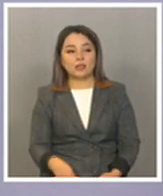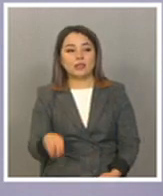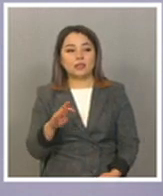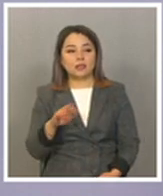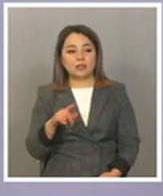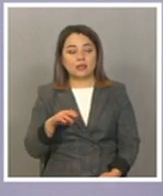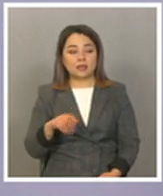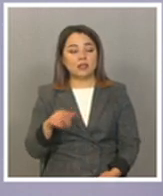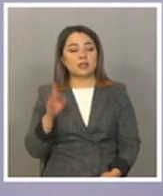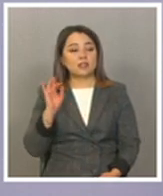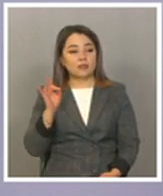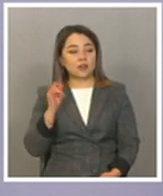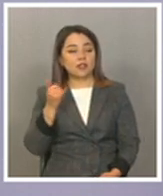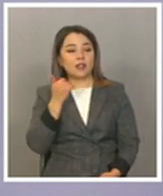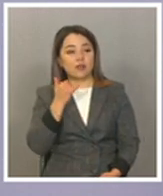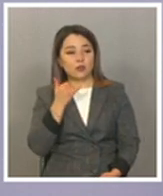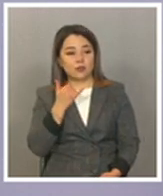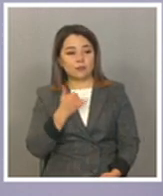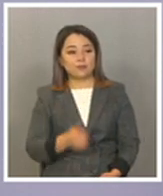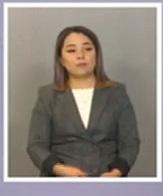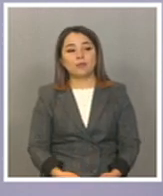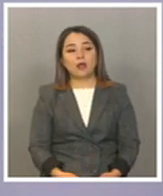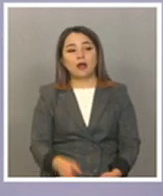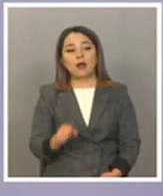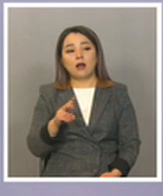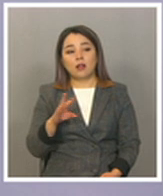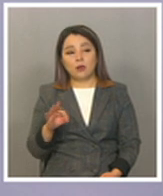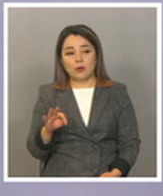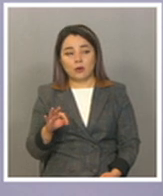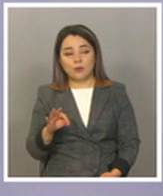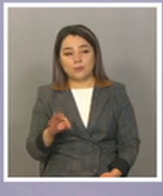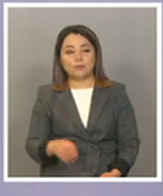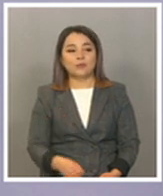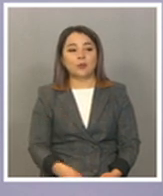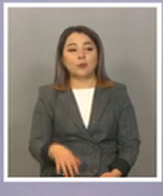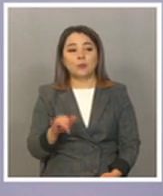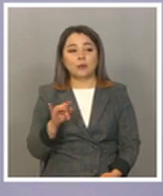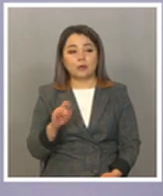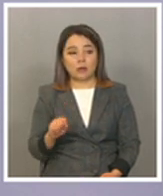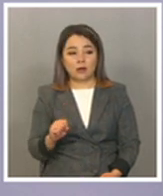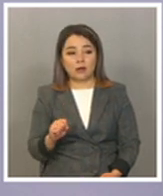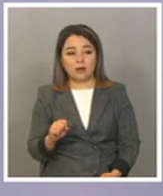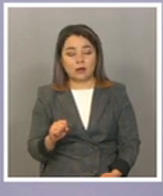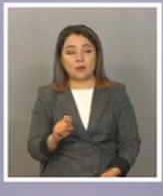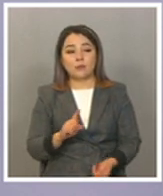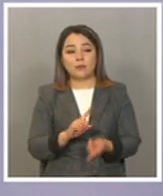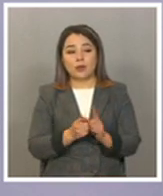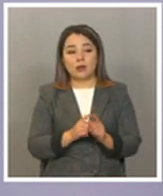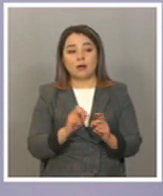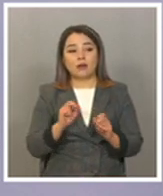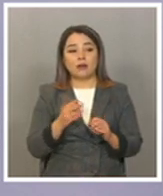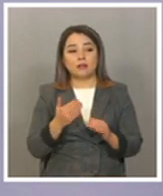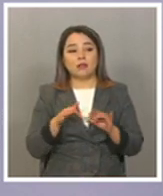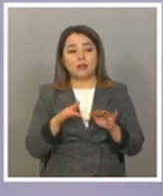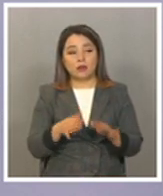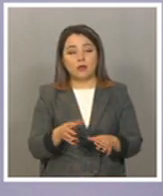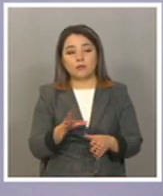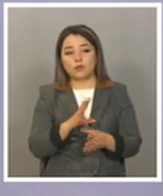Дзинь-дзинь, звонит телефон. Алло? Ура? Перевод. Как дела? Все